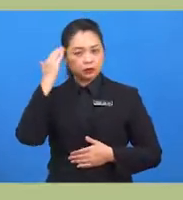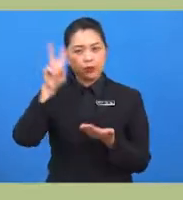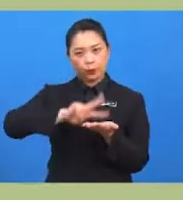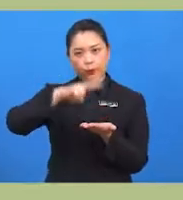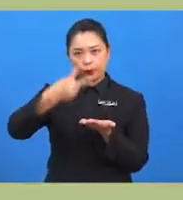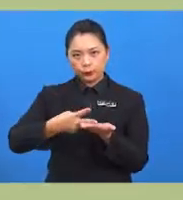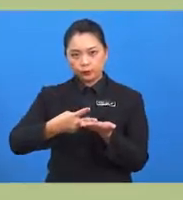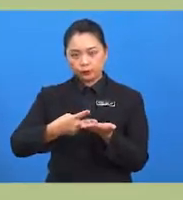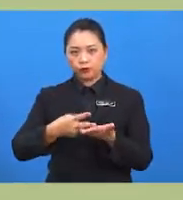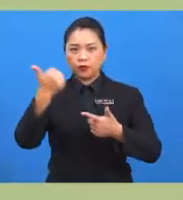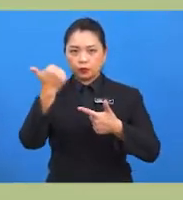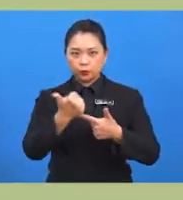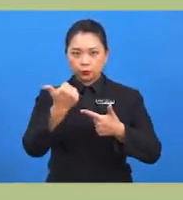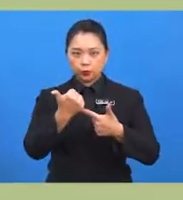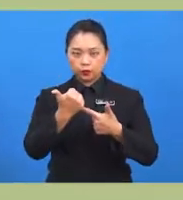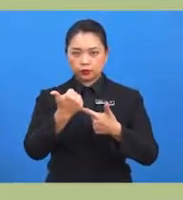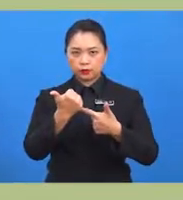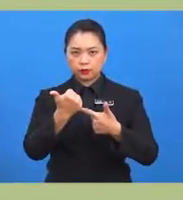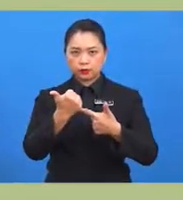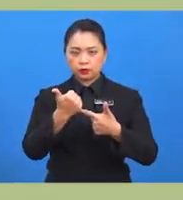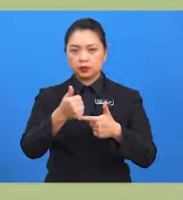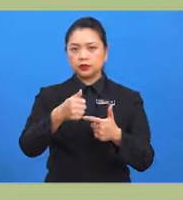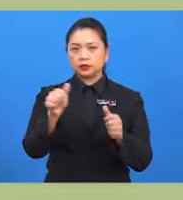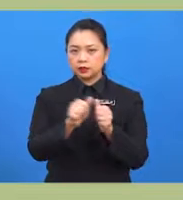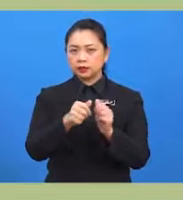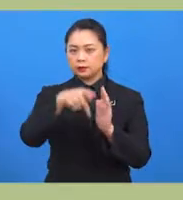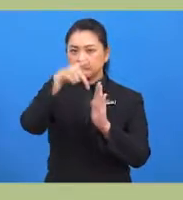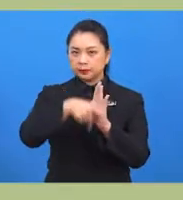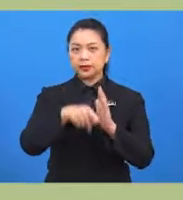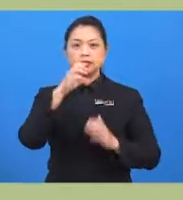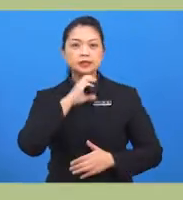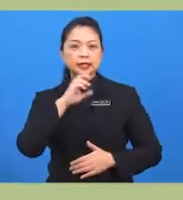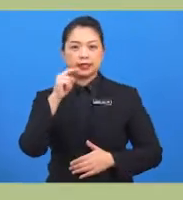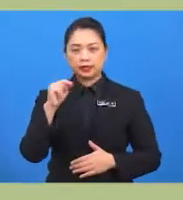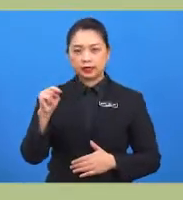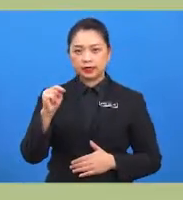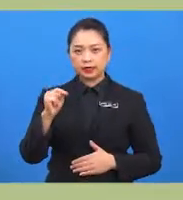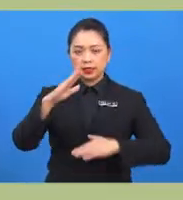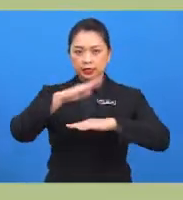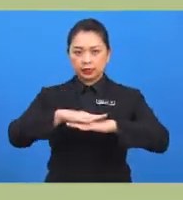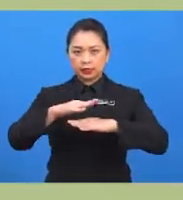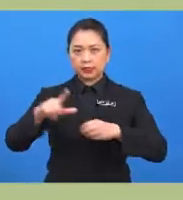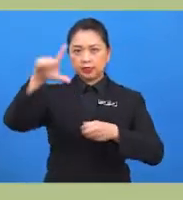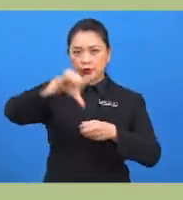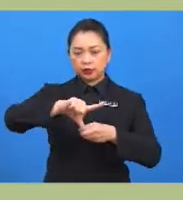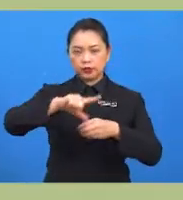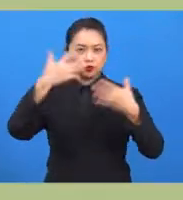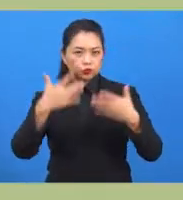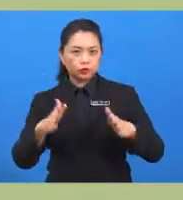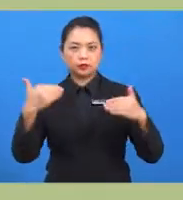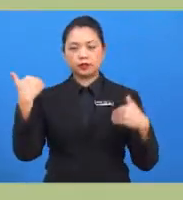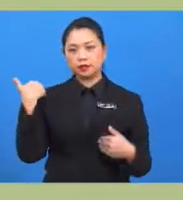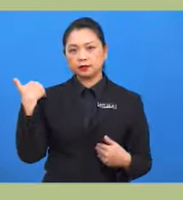dan cari yang ke-20 ialah dengan melakukan pencairan ke atas larutan sedia ada